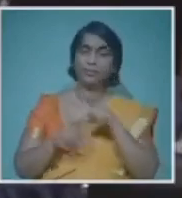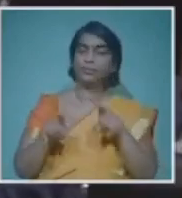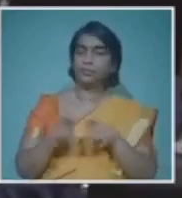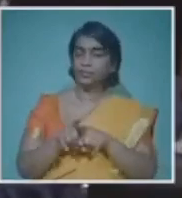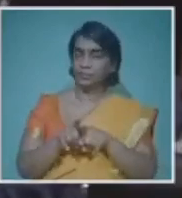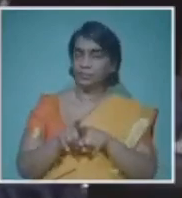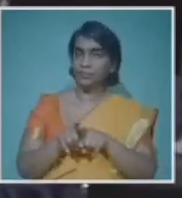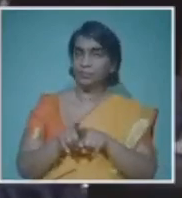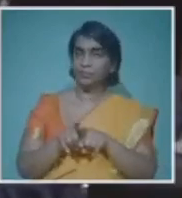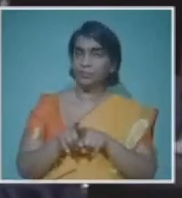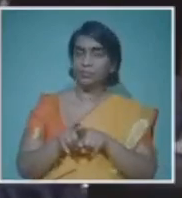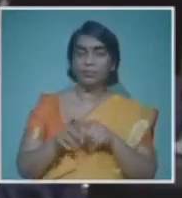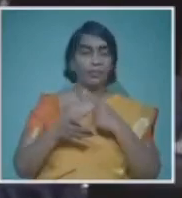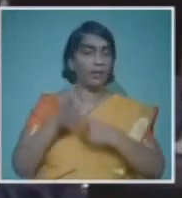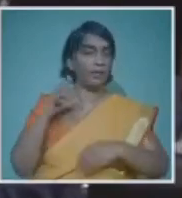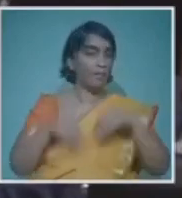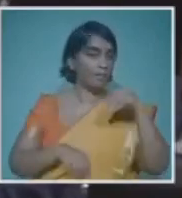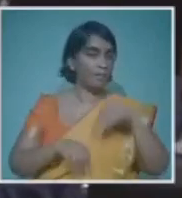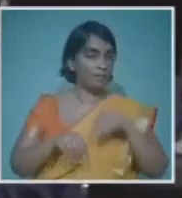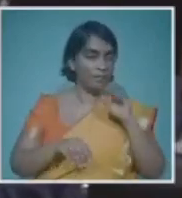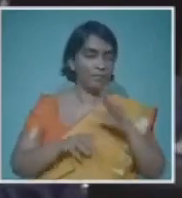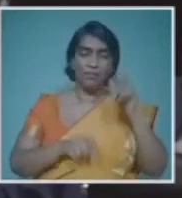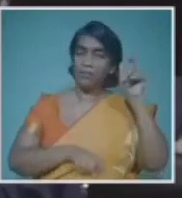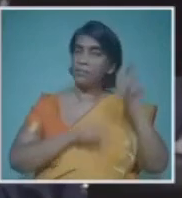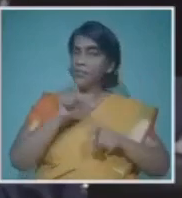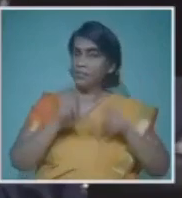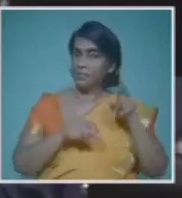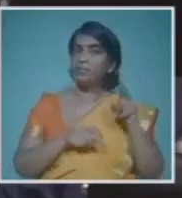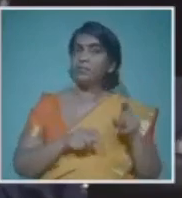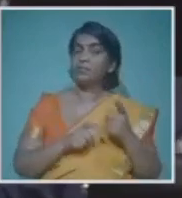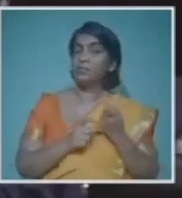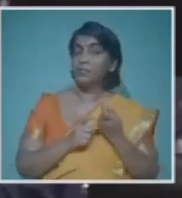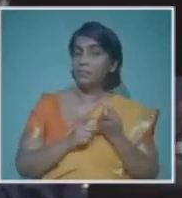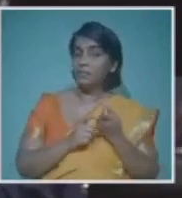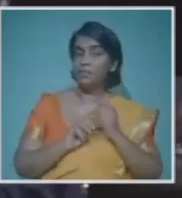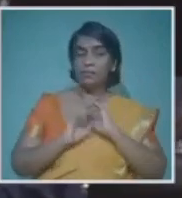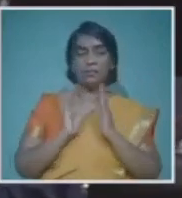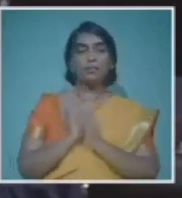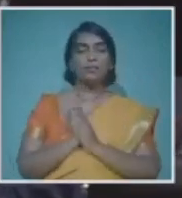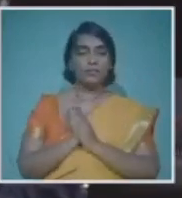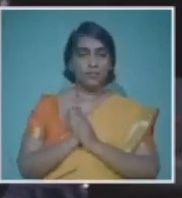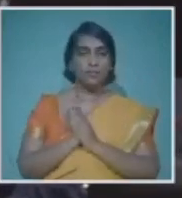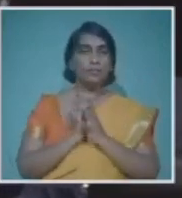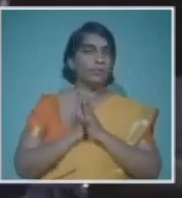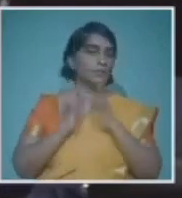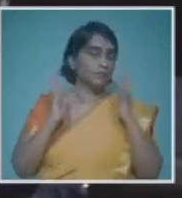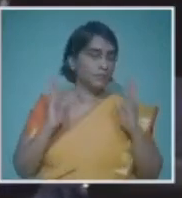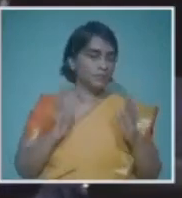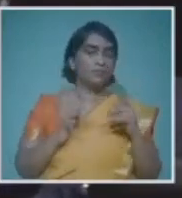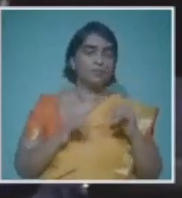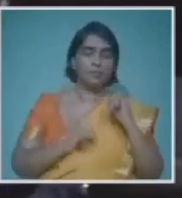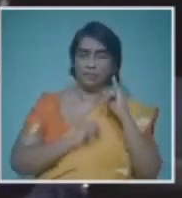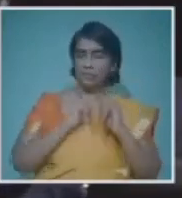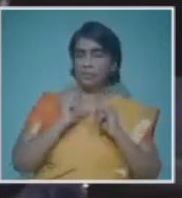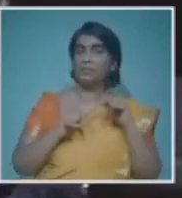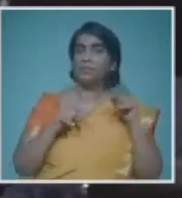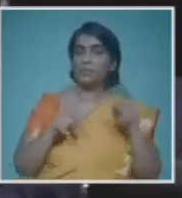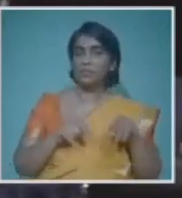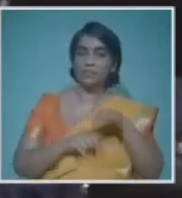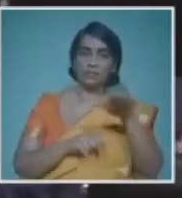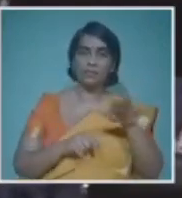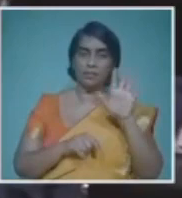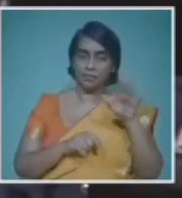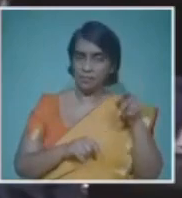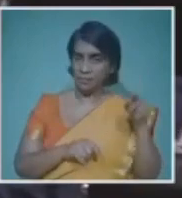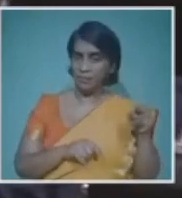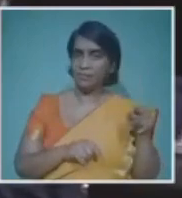වගේම දේශපාලඥයින්ගේ සහ නිලධාරීන්ගේ වත්කම් සහ බැරකම් පිළිබඳව විශාල චෝදනාද සමාජයේ